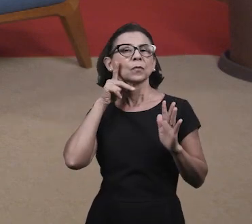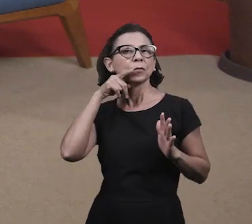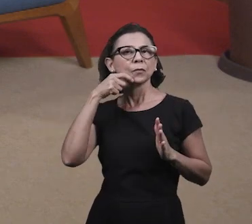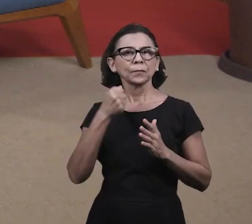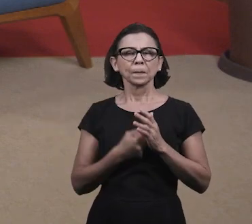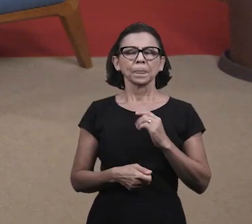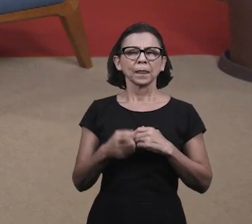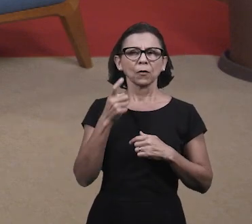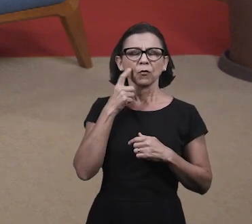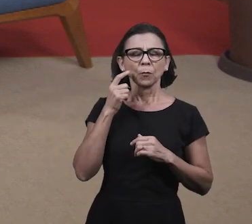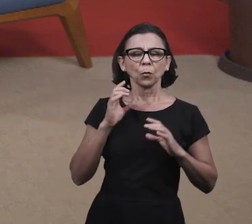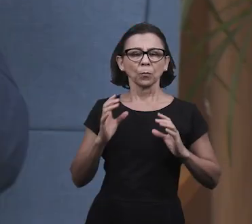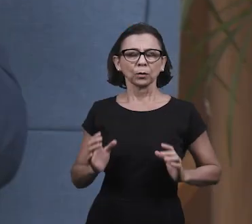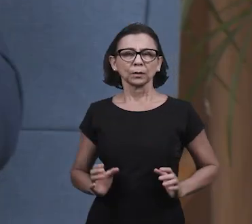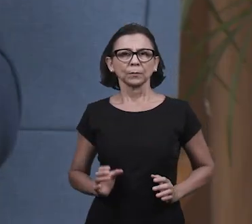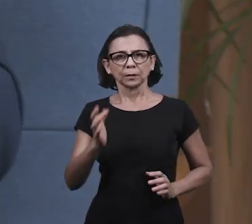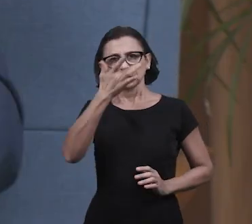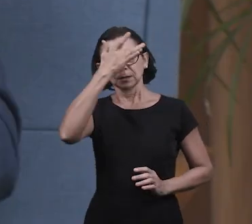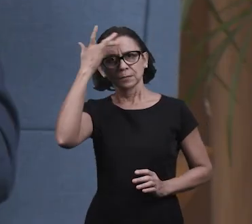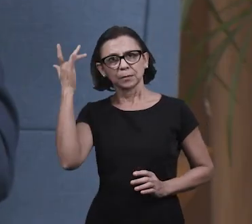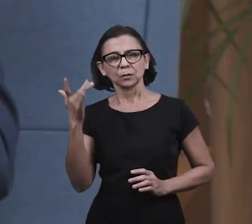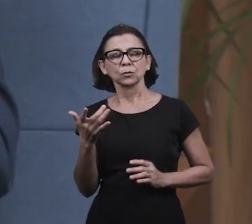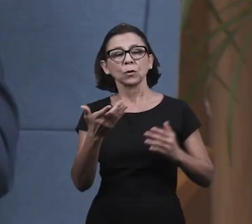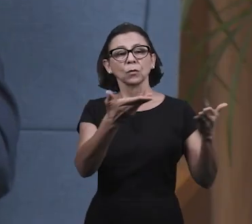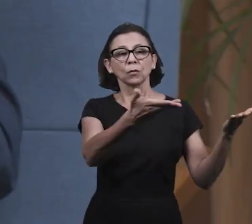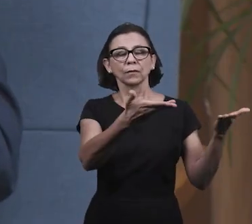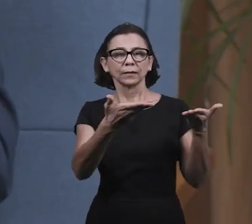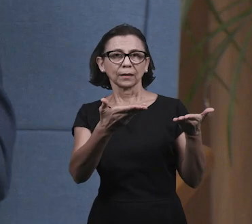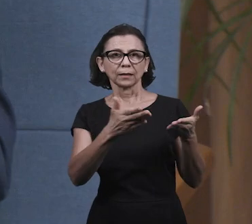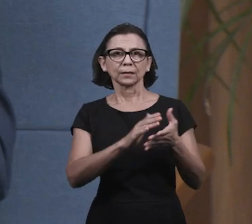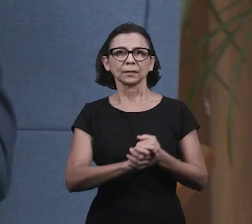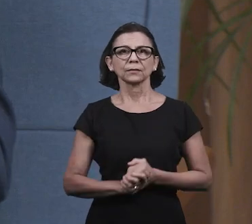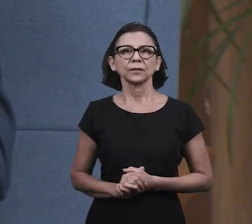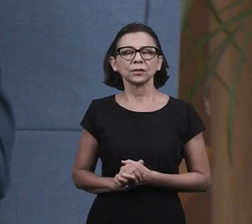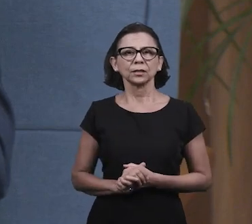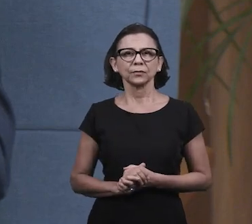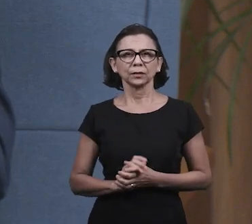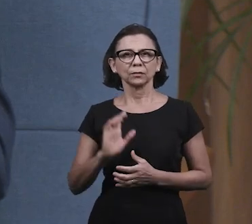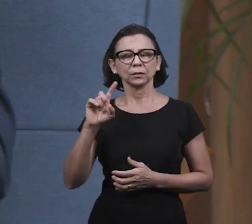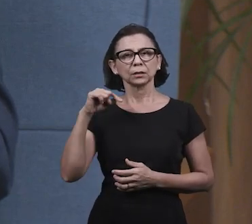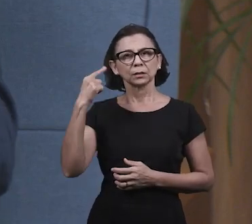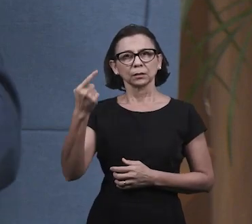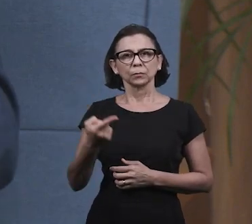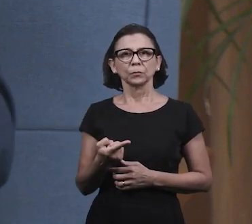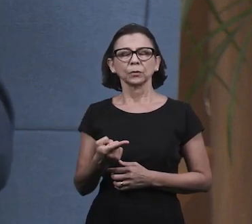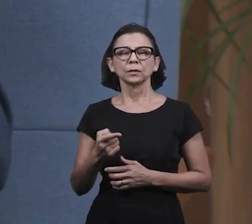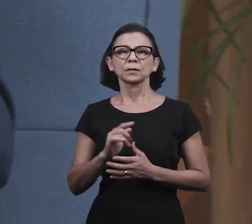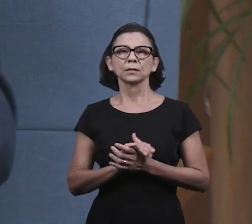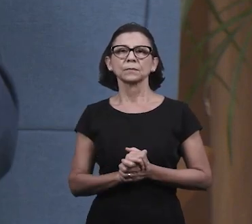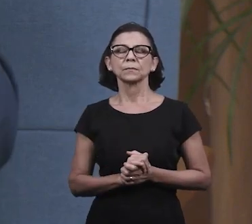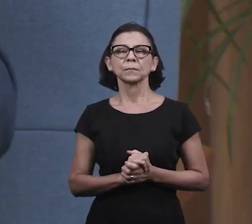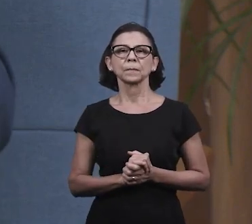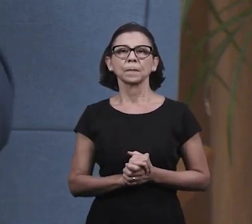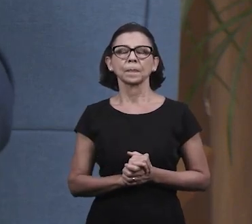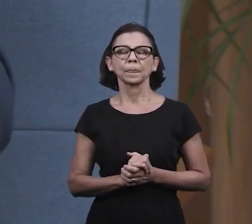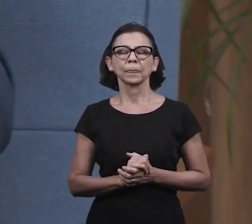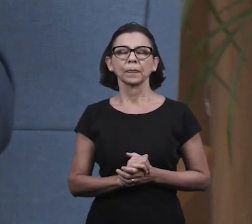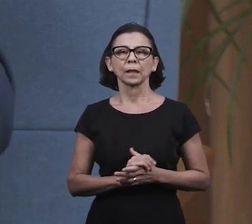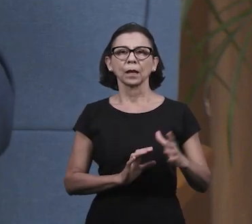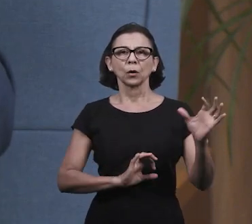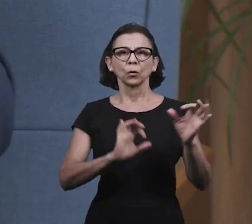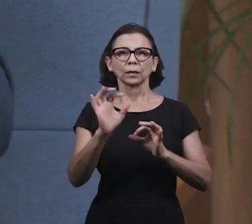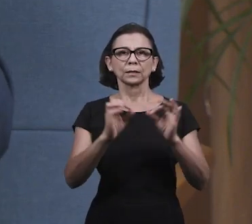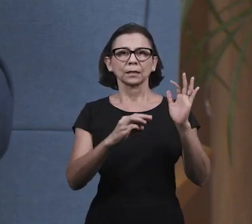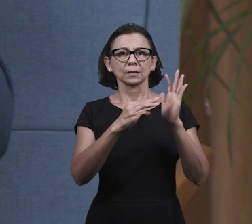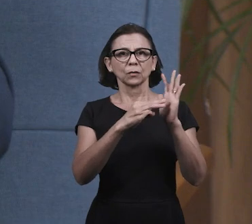été posées et les réactions à ces invitations. Juste après, dans le volet Organisation et méthode, la professeure Fernanda Becali